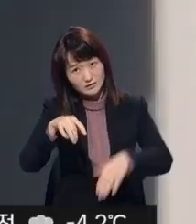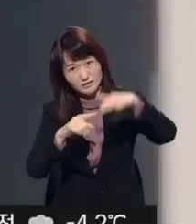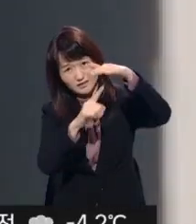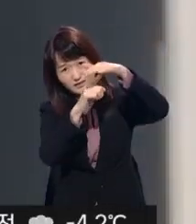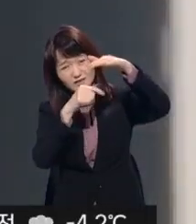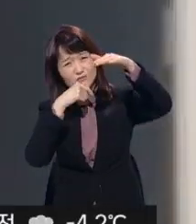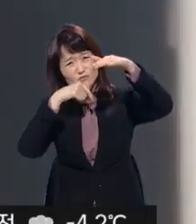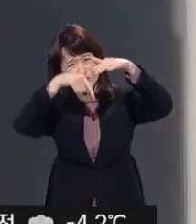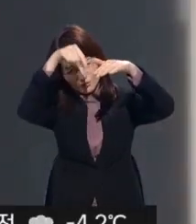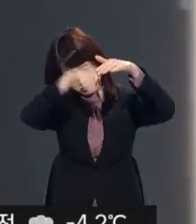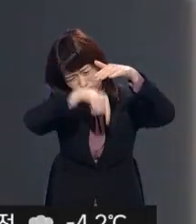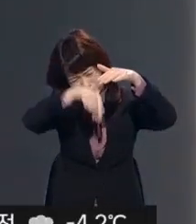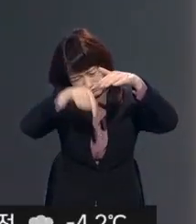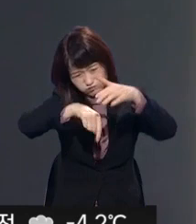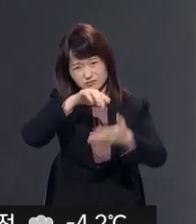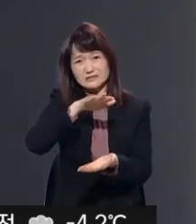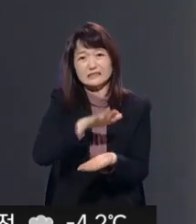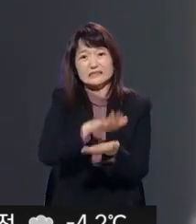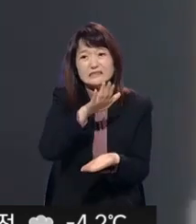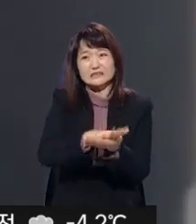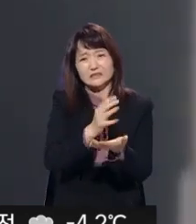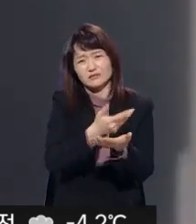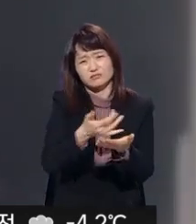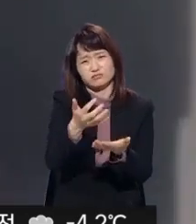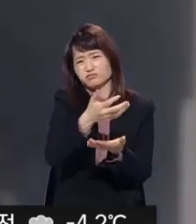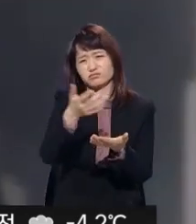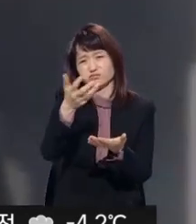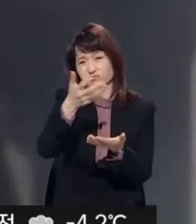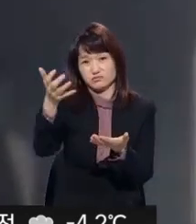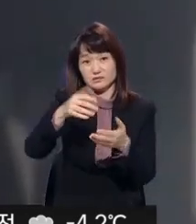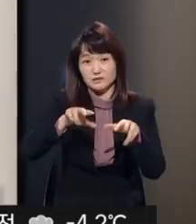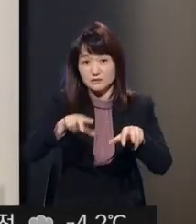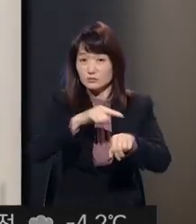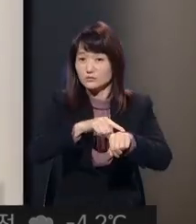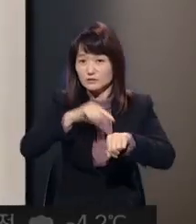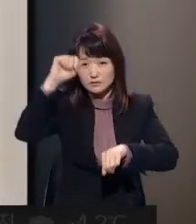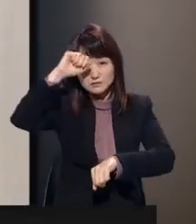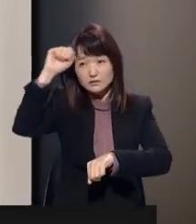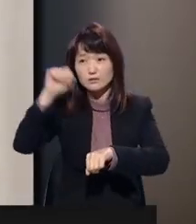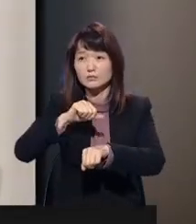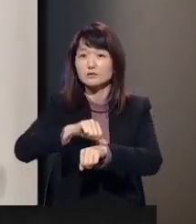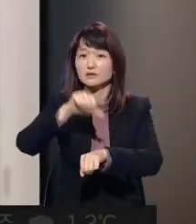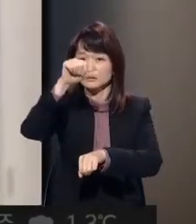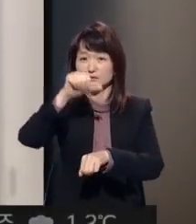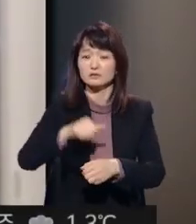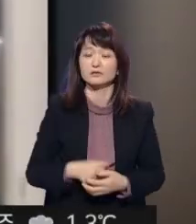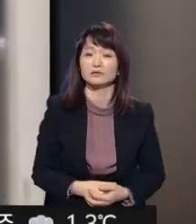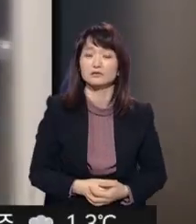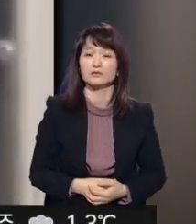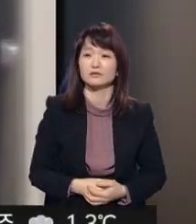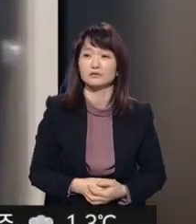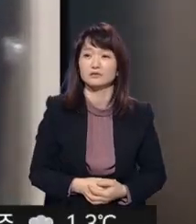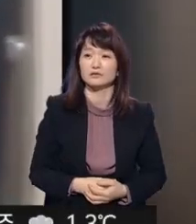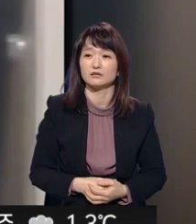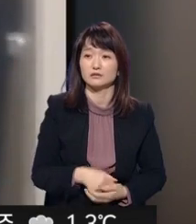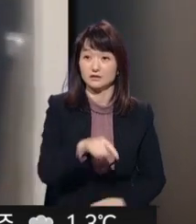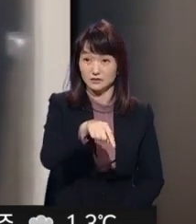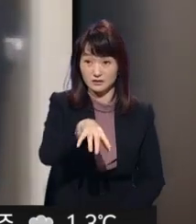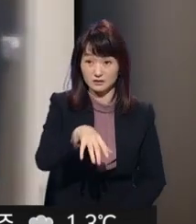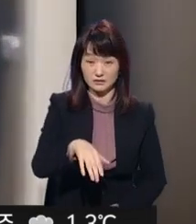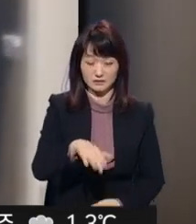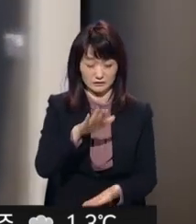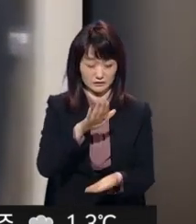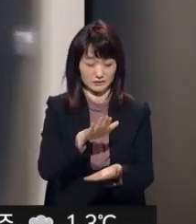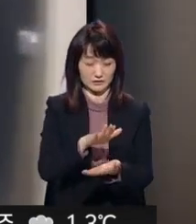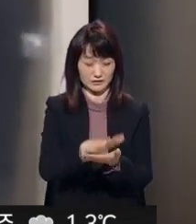물줄기. 얼마나 뜨거운지 수증기가 모락모락. 지금 새벽 5시라는데요. 자, 양 변호사님. 그래도 여기는 뜨거운 물이